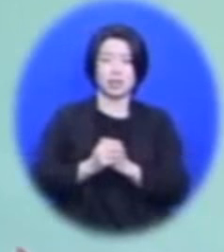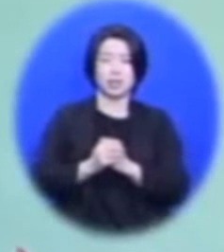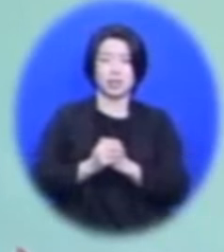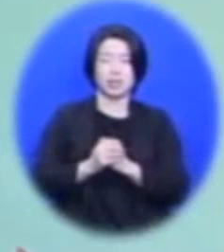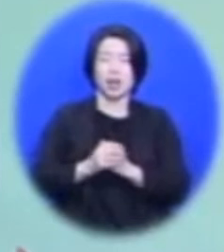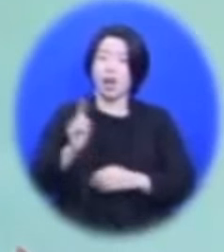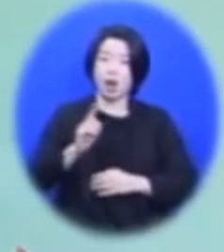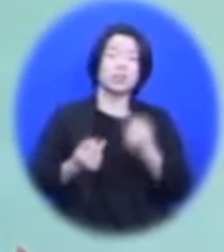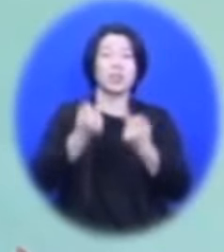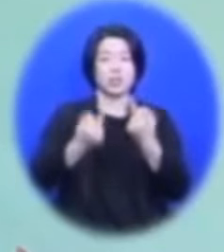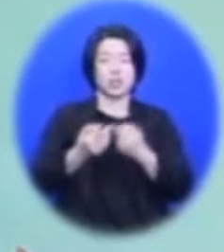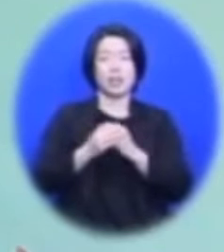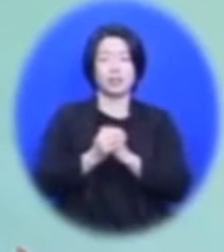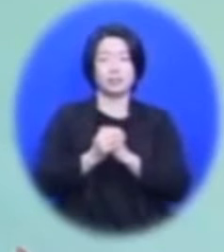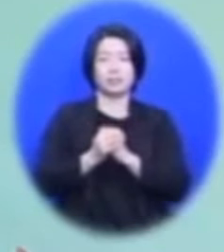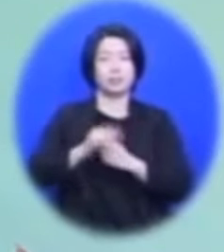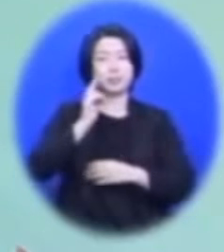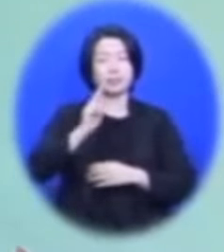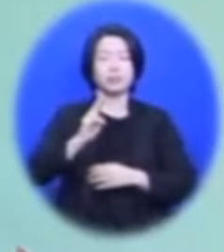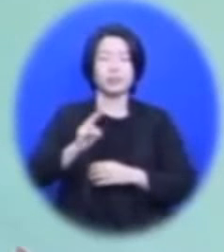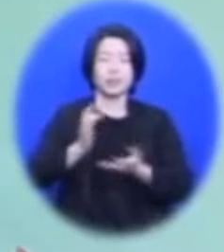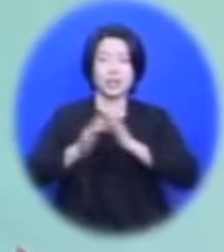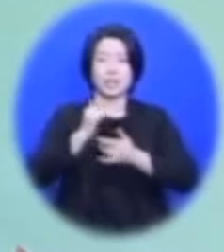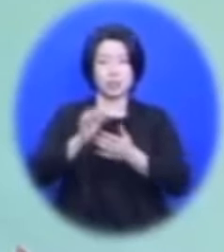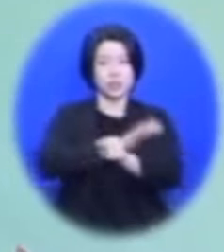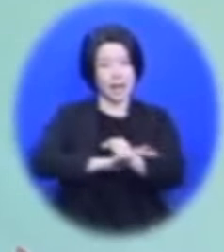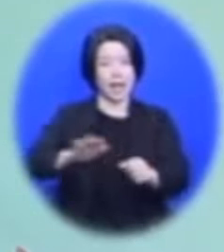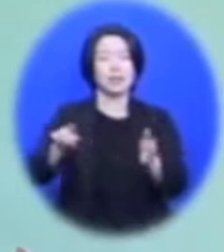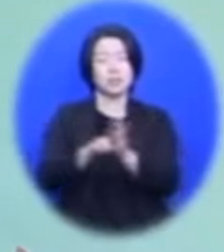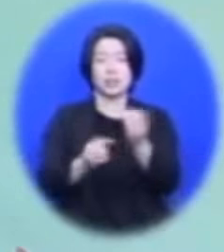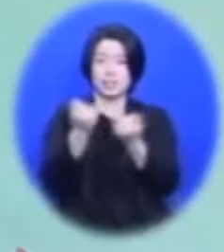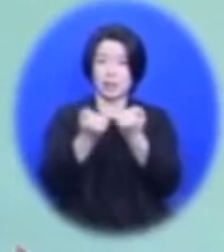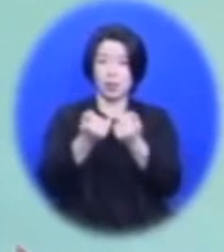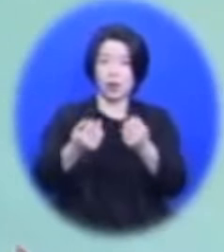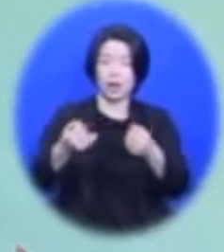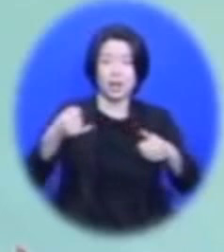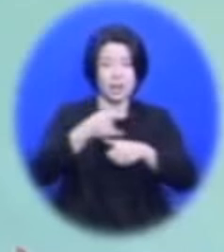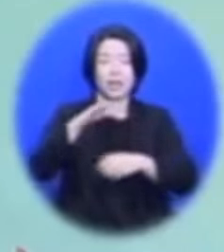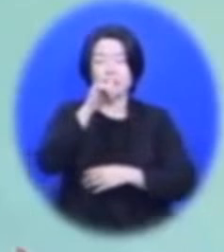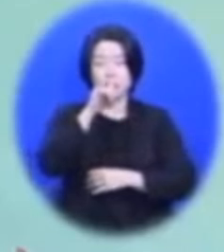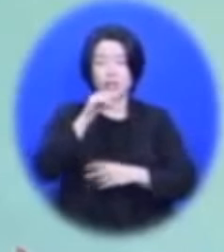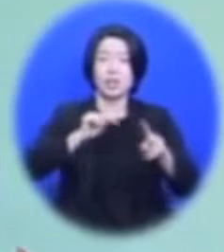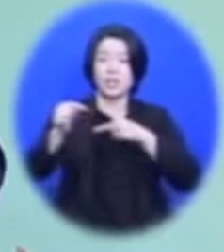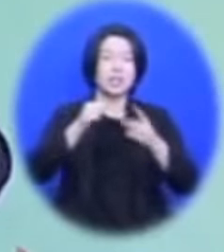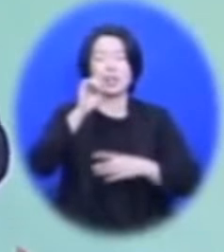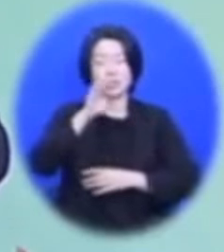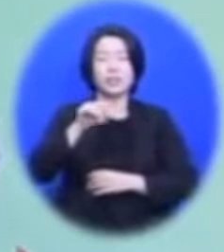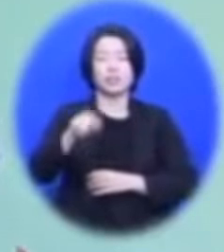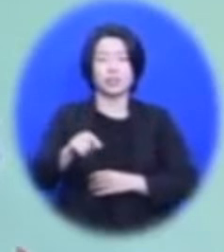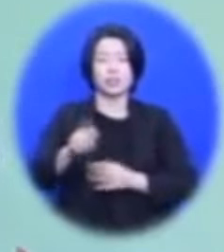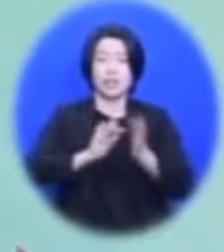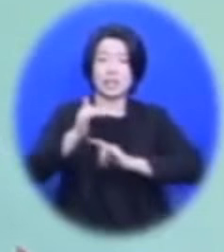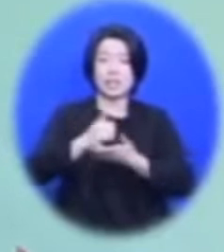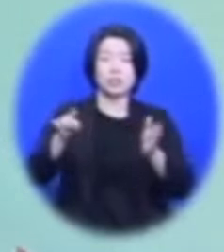거예요. 어떤 형제가 아주 예수를 잘 믿는 자매와 교제를 하게 되는데 이해가 안 되는 것은 예수 믿는